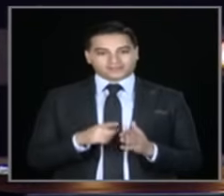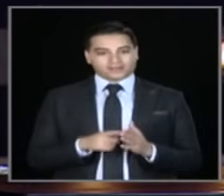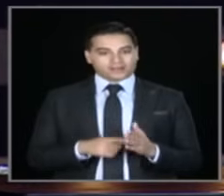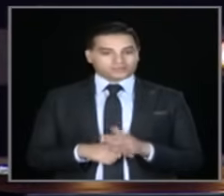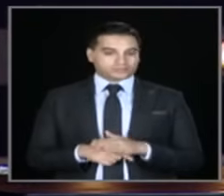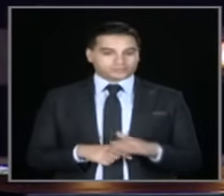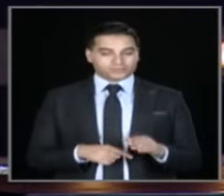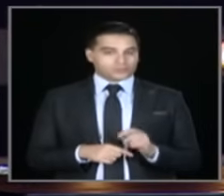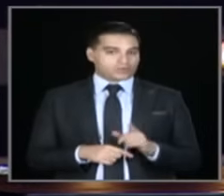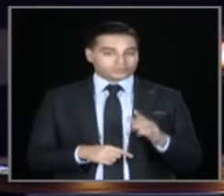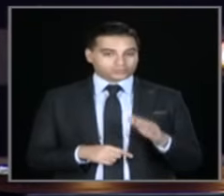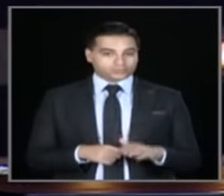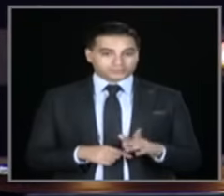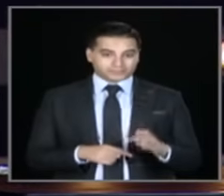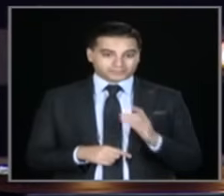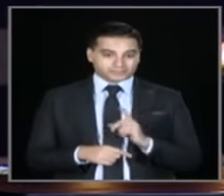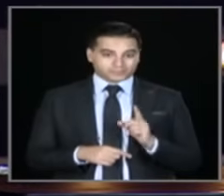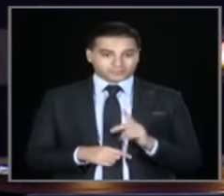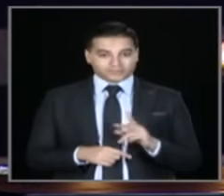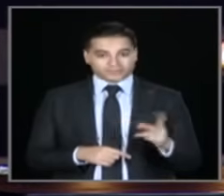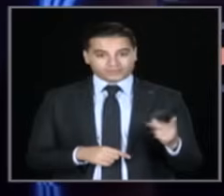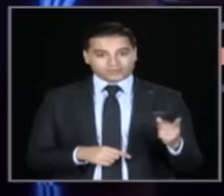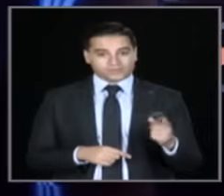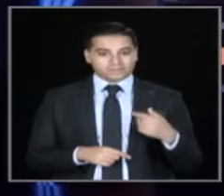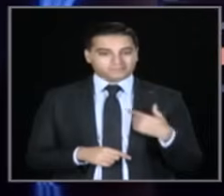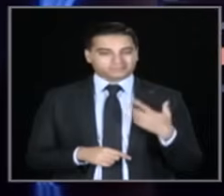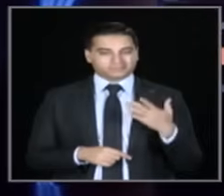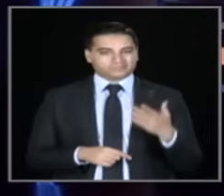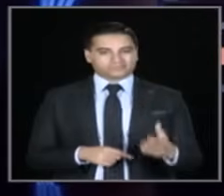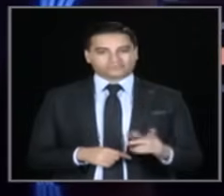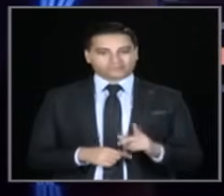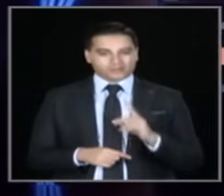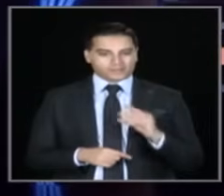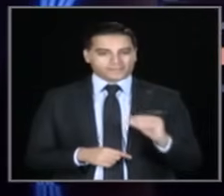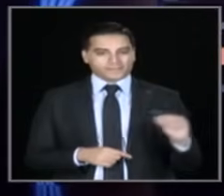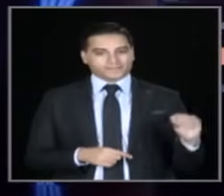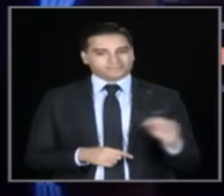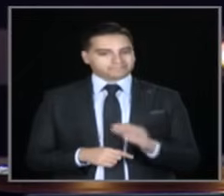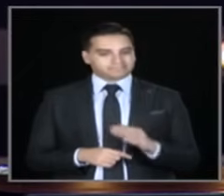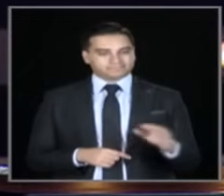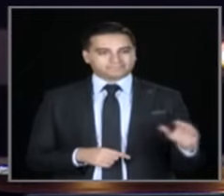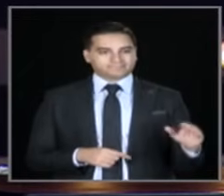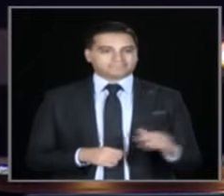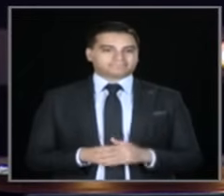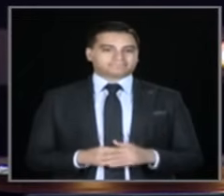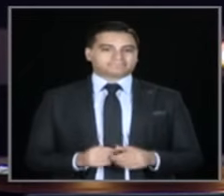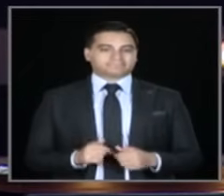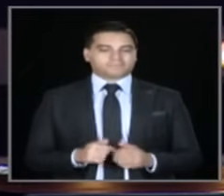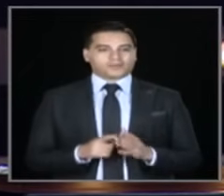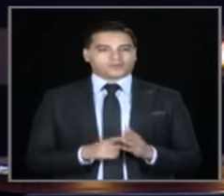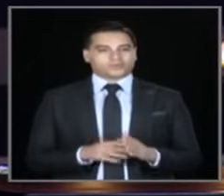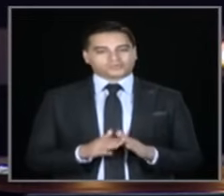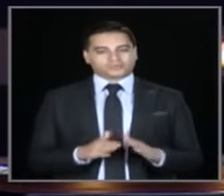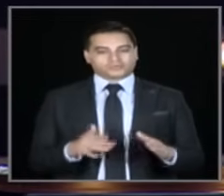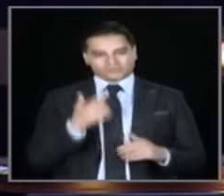مهم ازاي؟ دوست على البازر والإجابة عندهم هما الاثنين محدش قادر ينطق. هو ده القانون